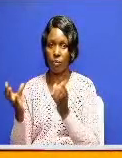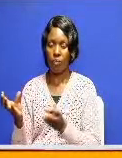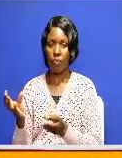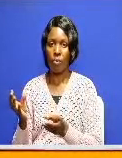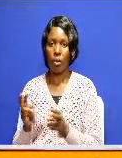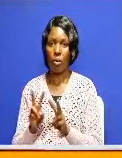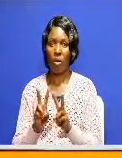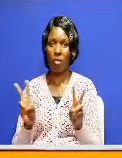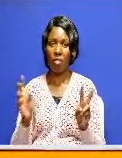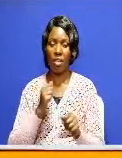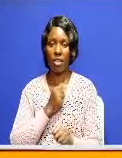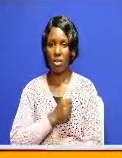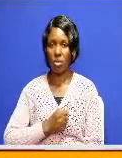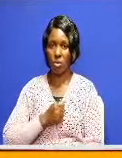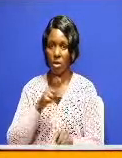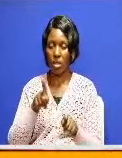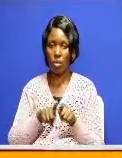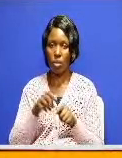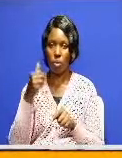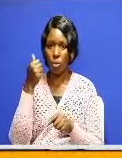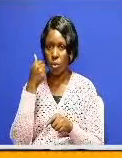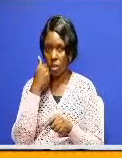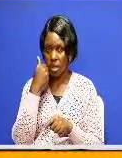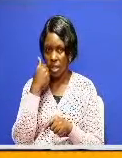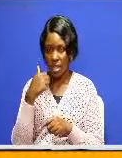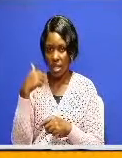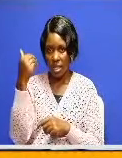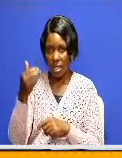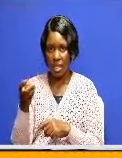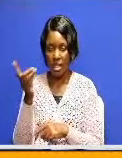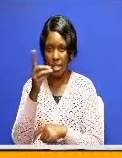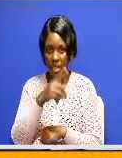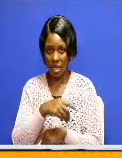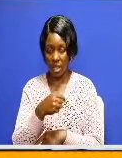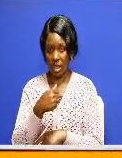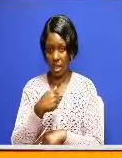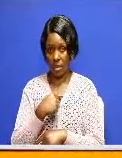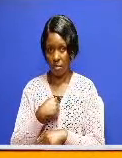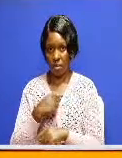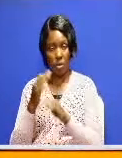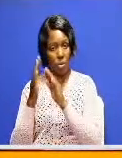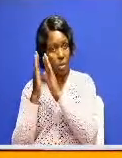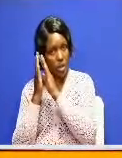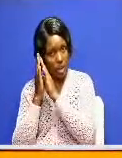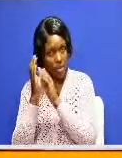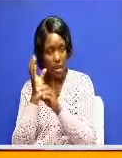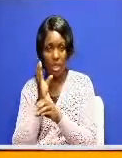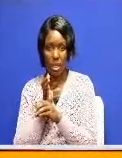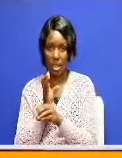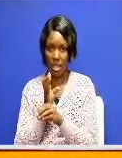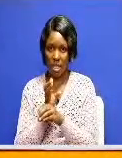for that action. The following day, ukisikia una lilala kanisani, it is me. Ilifika saa kumi,